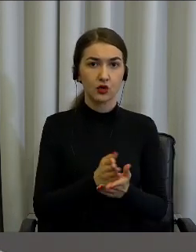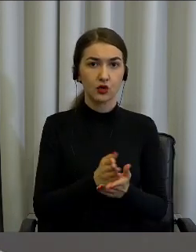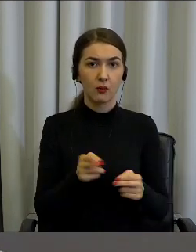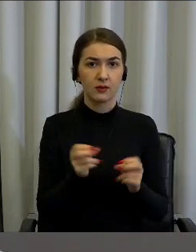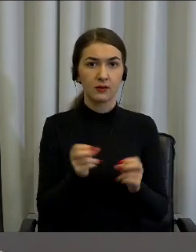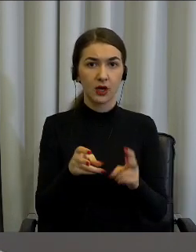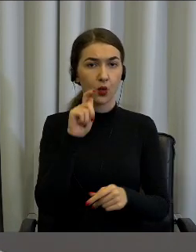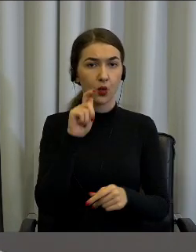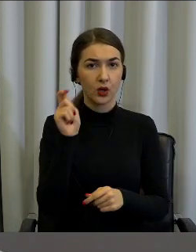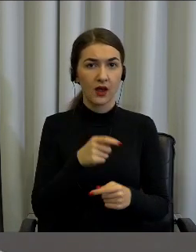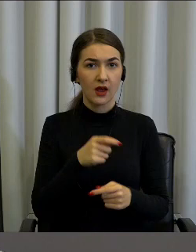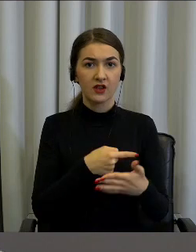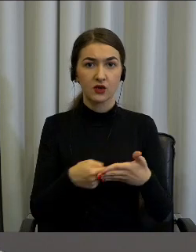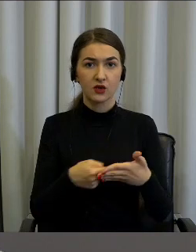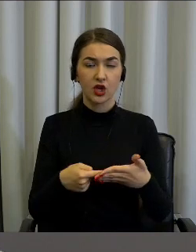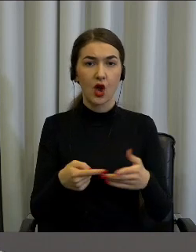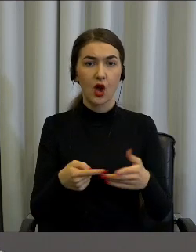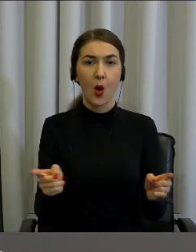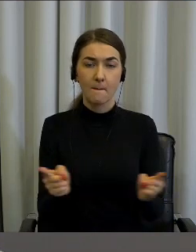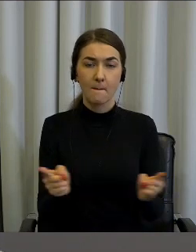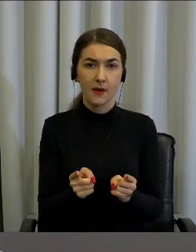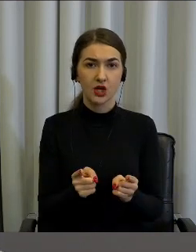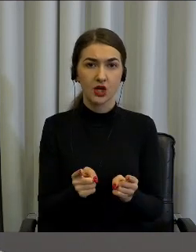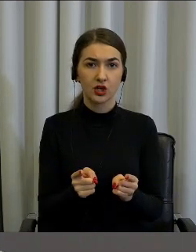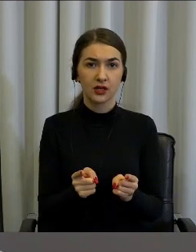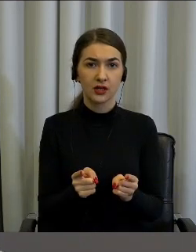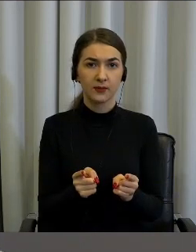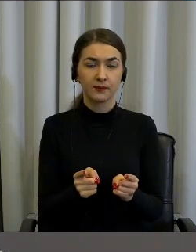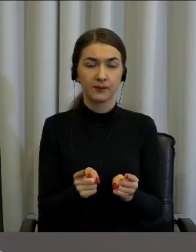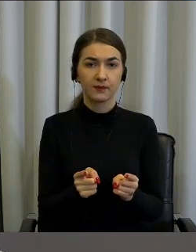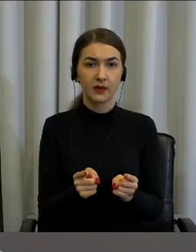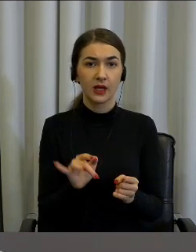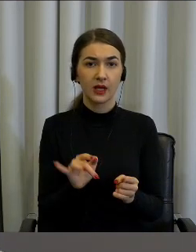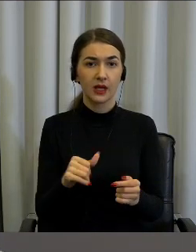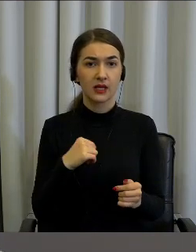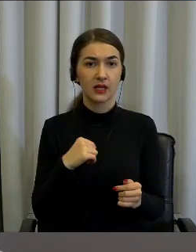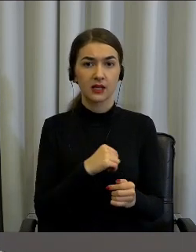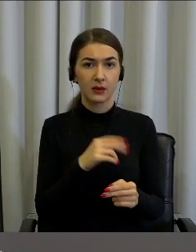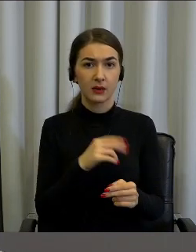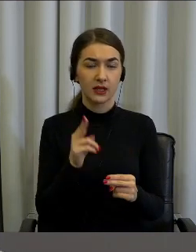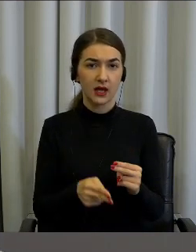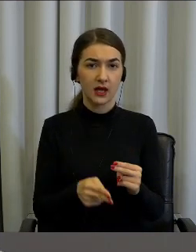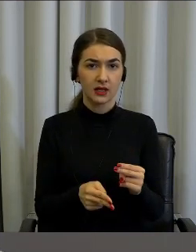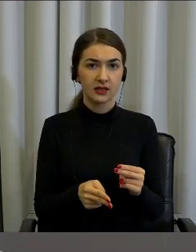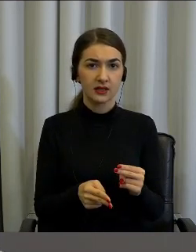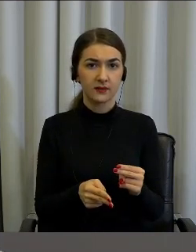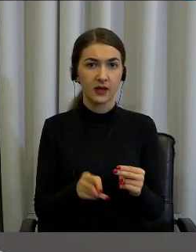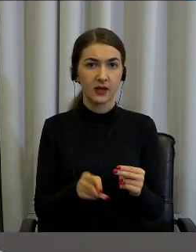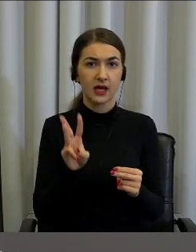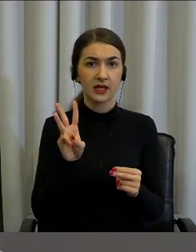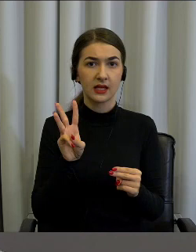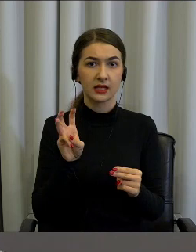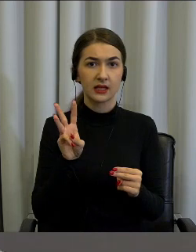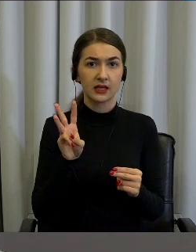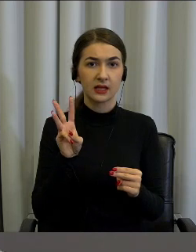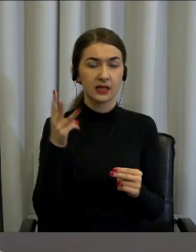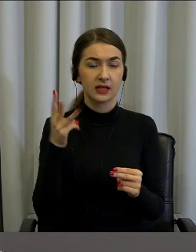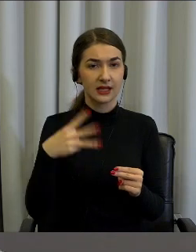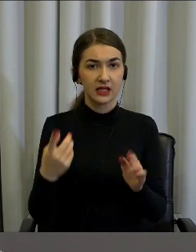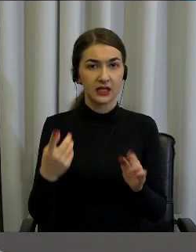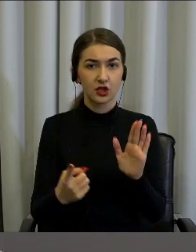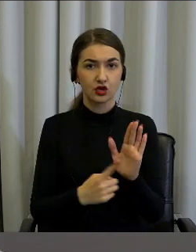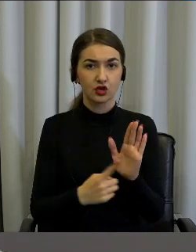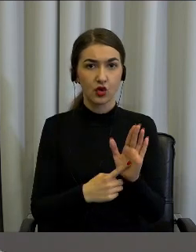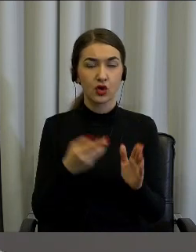України відмічається обмежений проспект і насам кінець 3 36 періодична